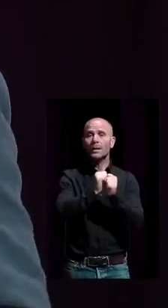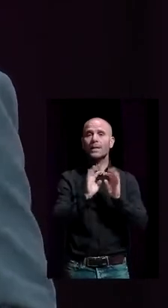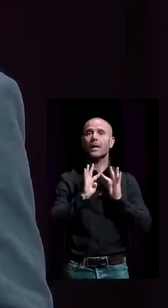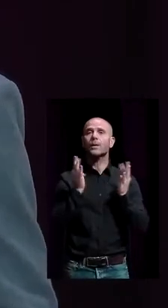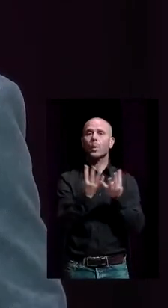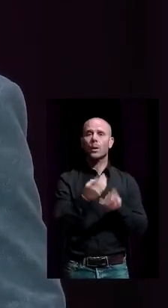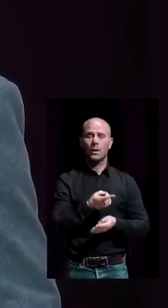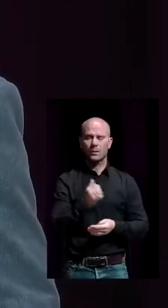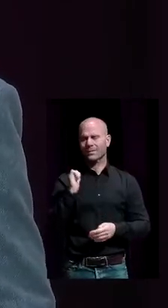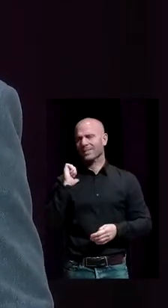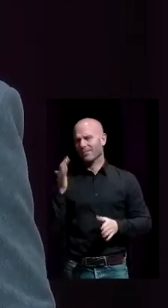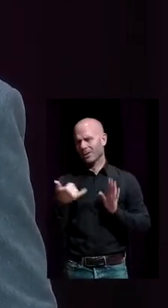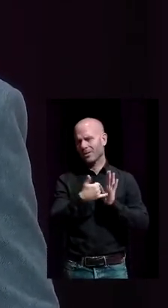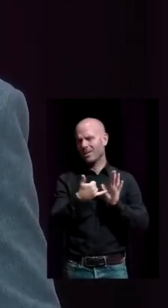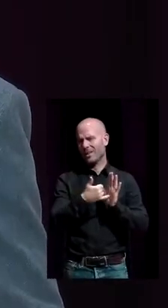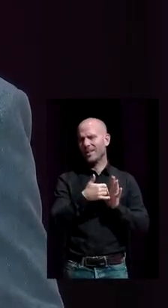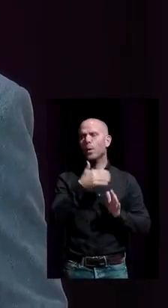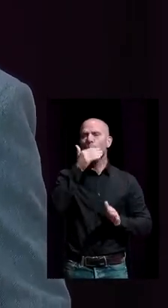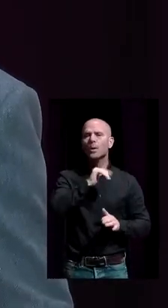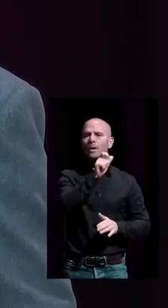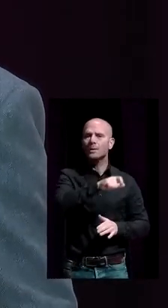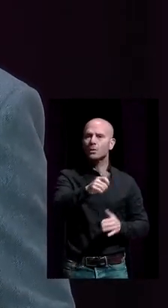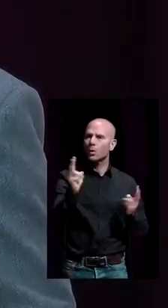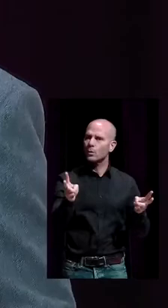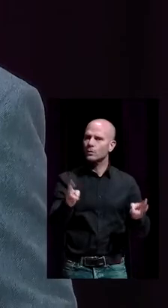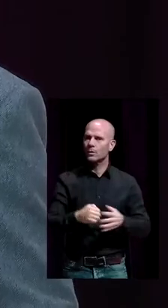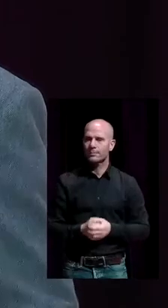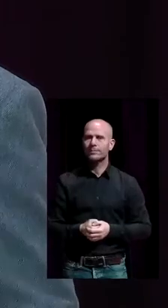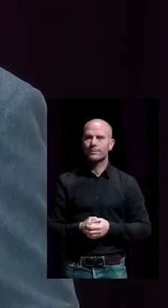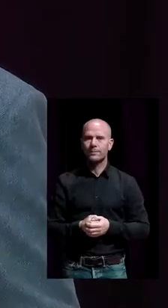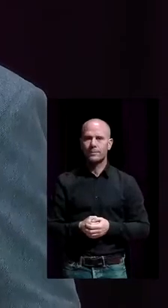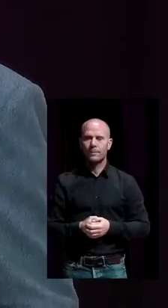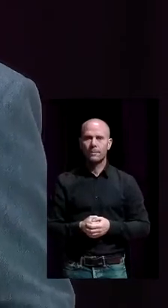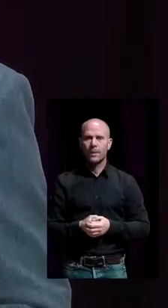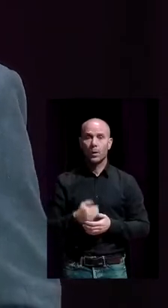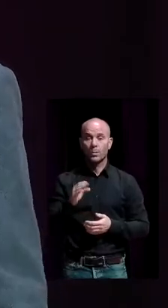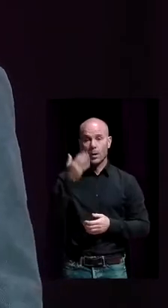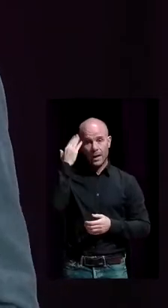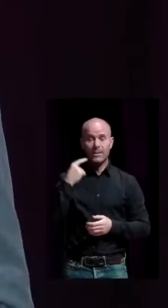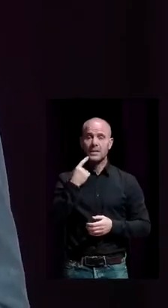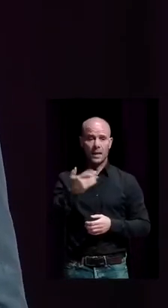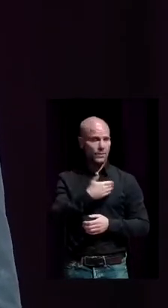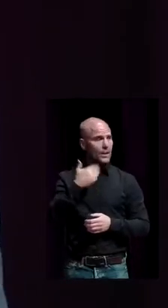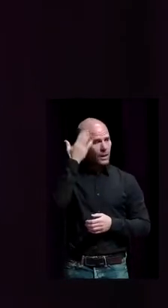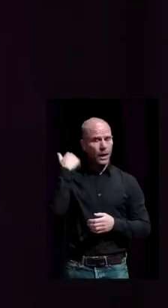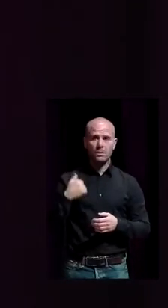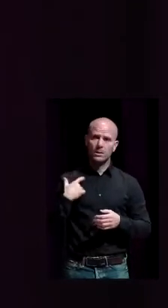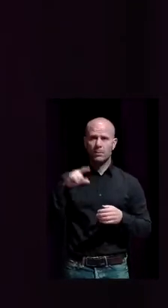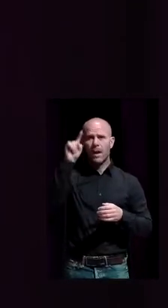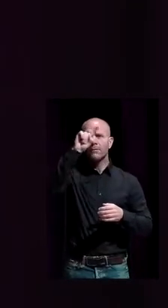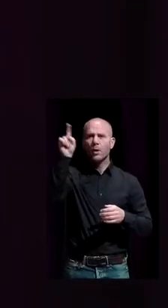också självklart inkluderar unga människor. Och därmed kan vi säga att vi kan räta ut det